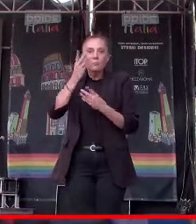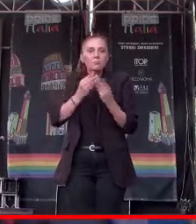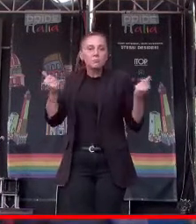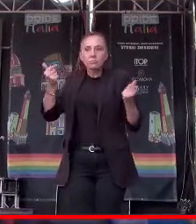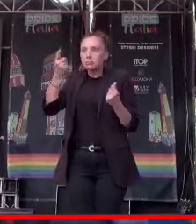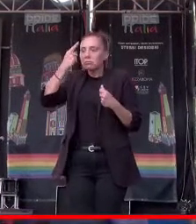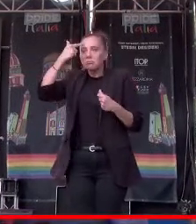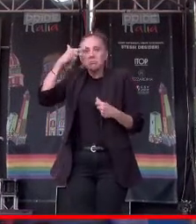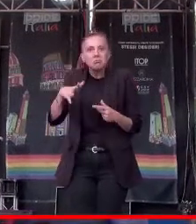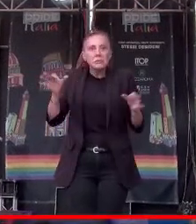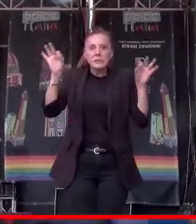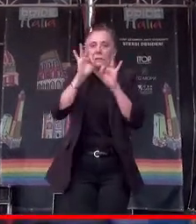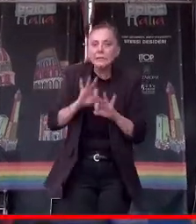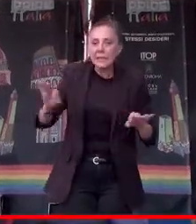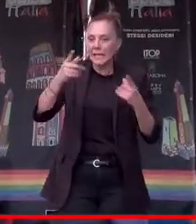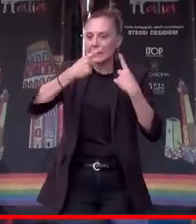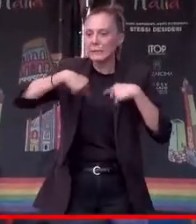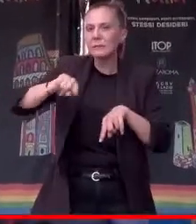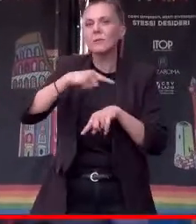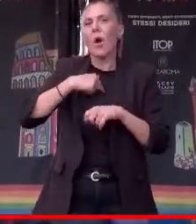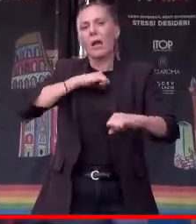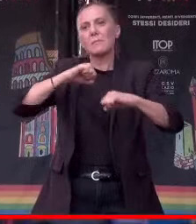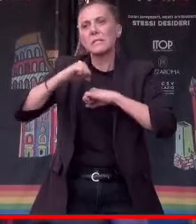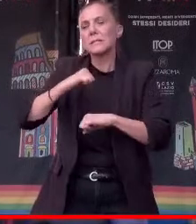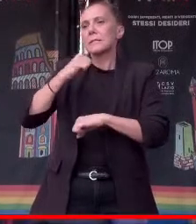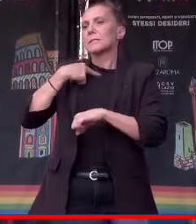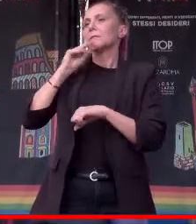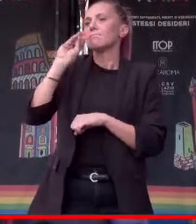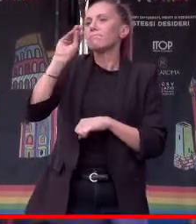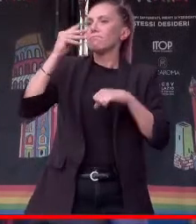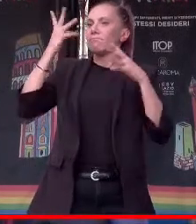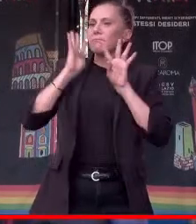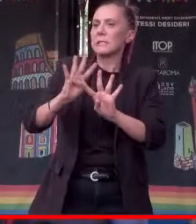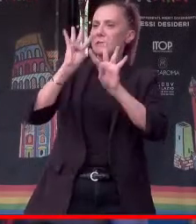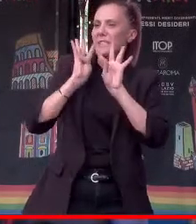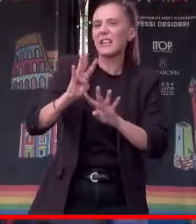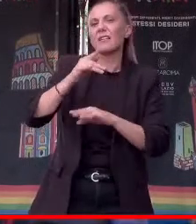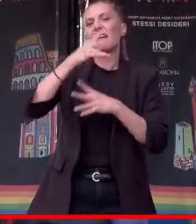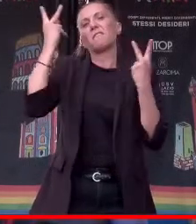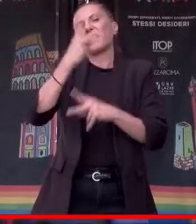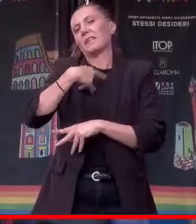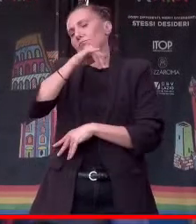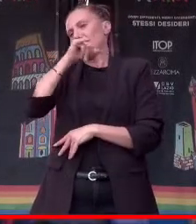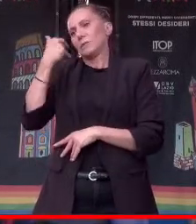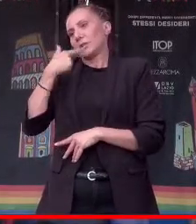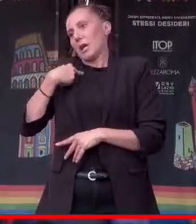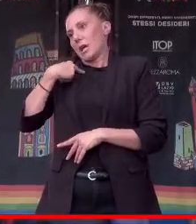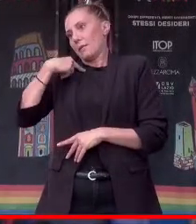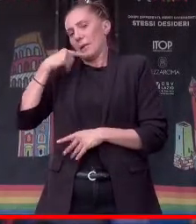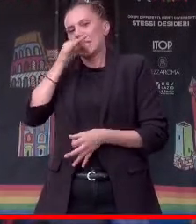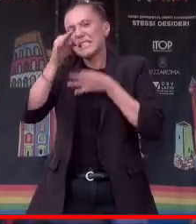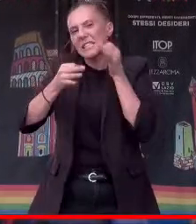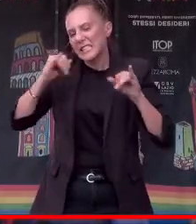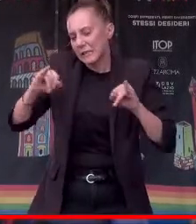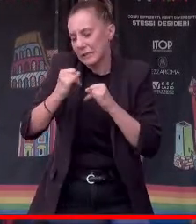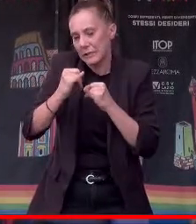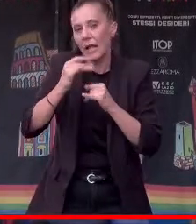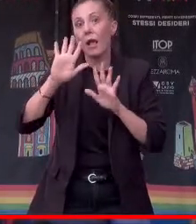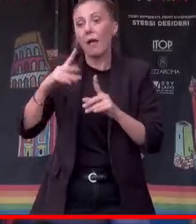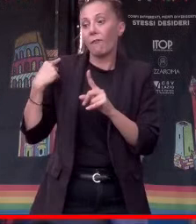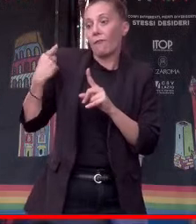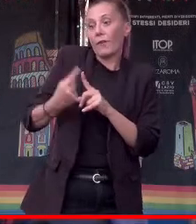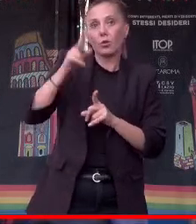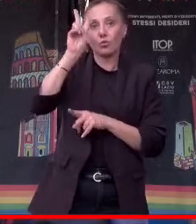diverse manifestazioni per sensibilizzare l'amministrazione, senza che ora entro nel dettaglio per essere più veloci, e finché nel